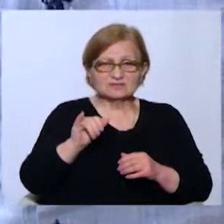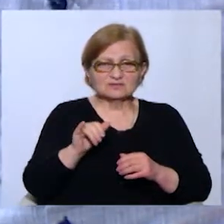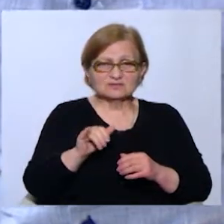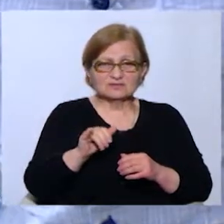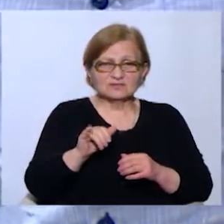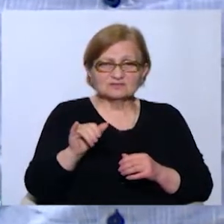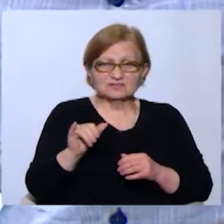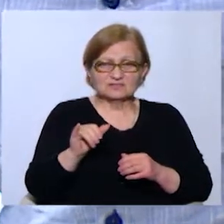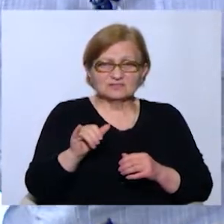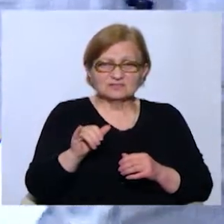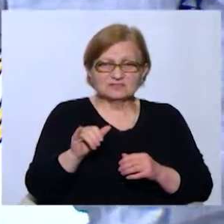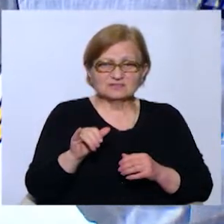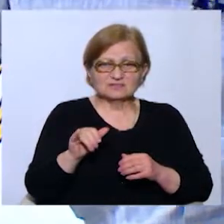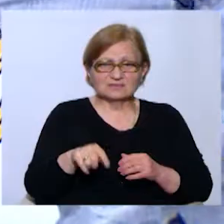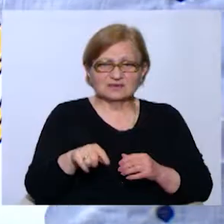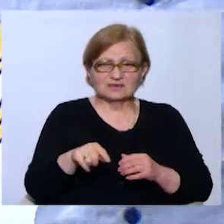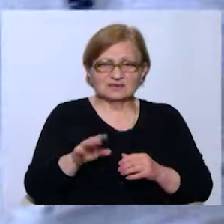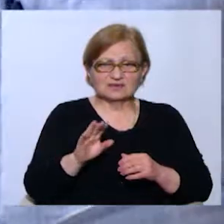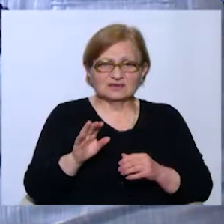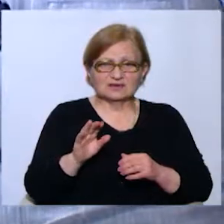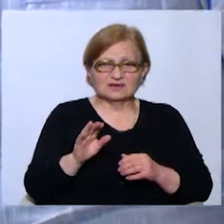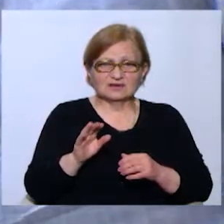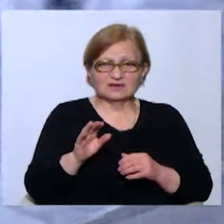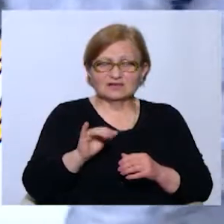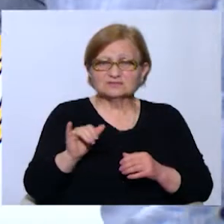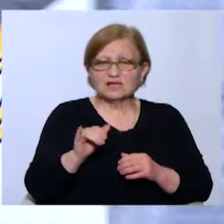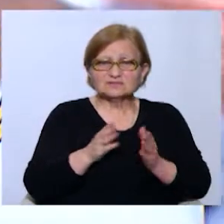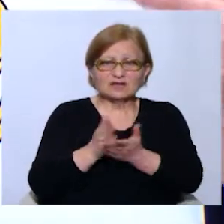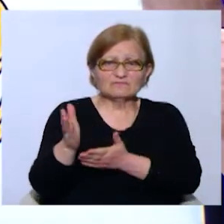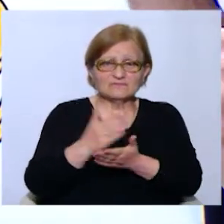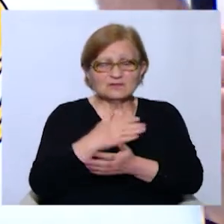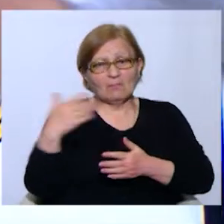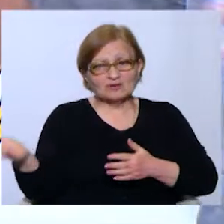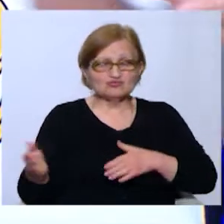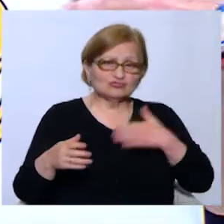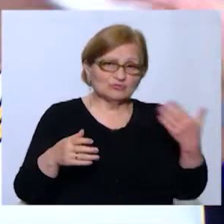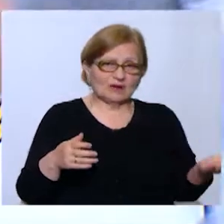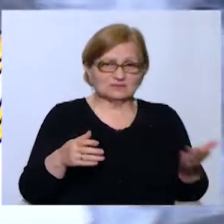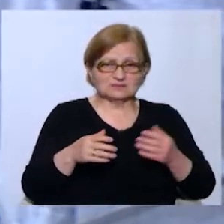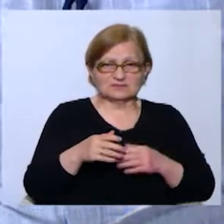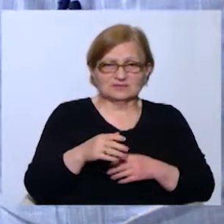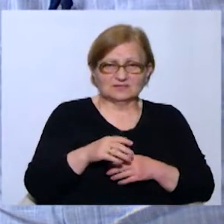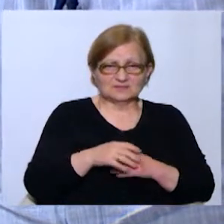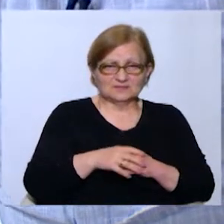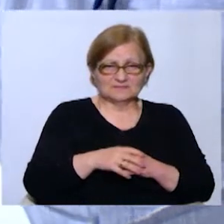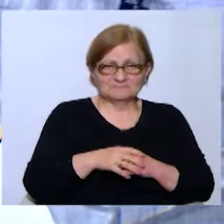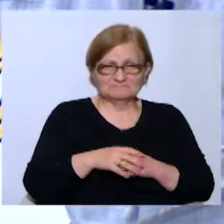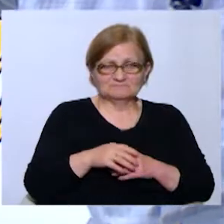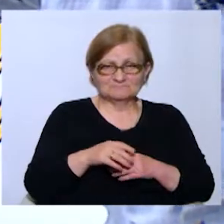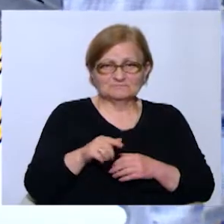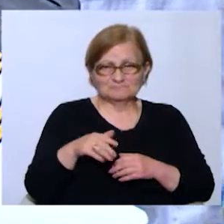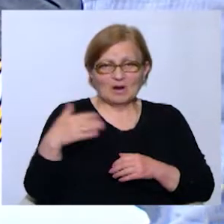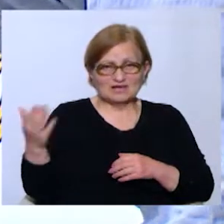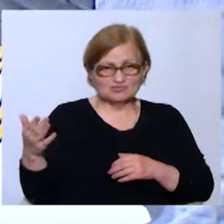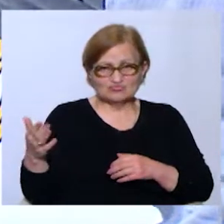აბა ქვევით? არა. აბა სად წავიდე? საით წავ? მარჯვნივ? თუ მარჯვნივ? კარგი. აბა წავედი